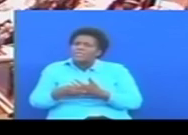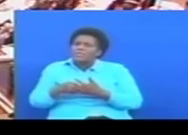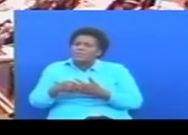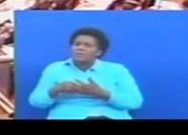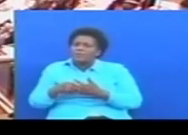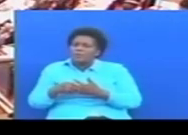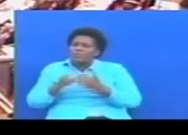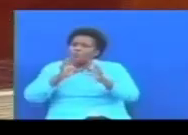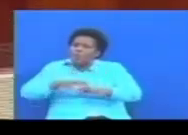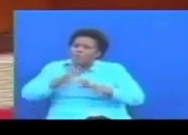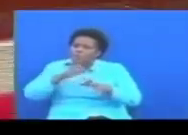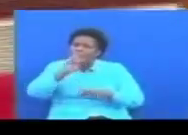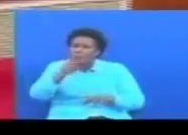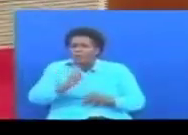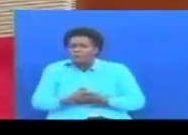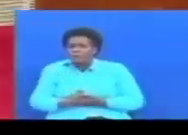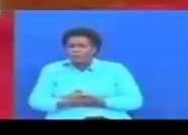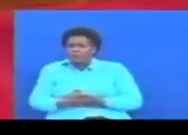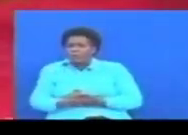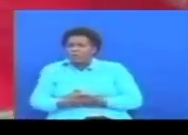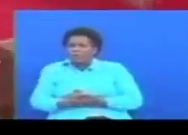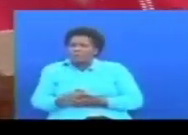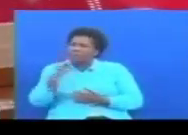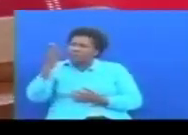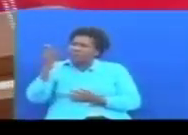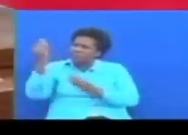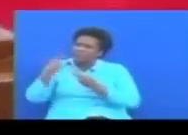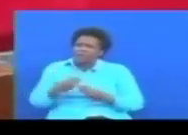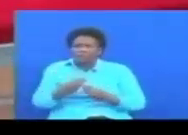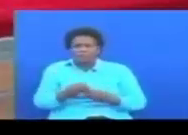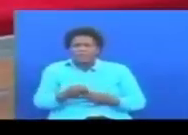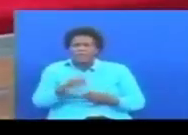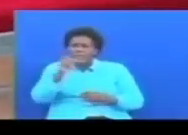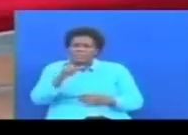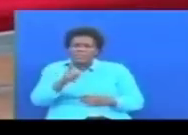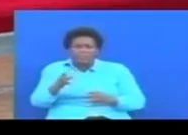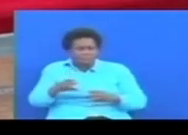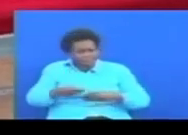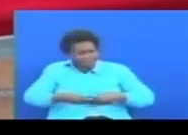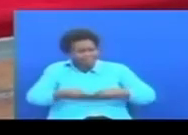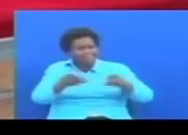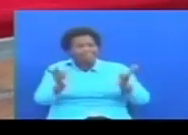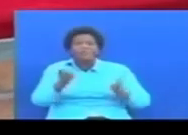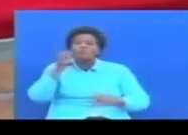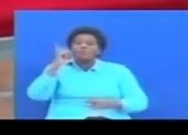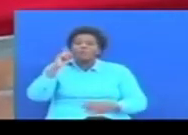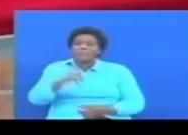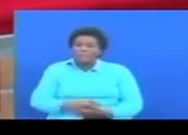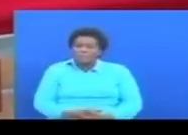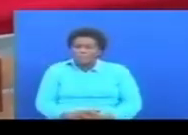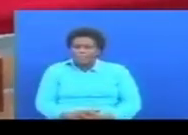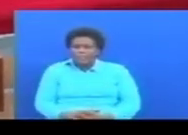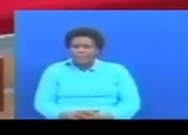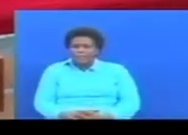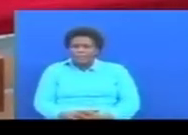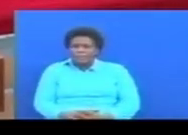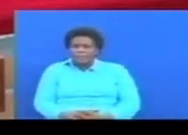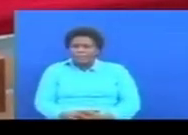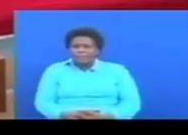Naibu waziri wa nishati Mheshimiwa Subira Mgalu analijibu swali hili. Mheshimiwa Naibu